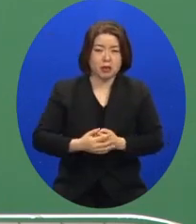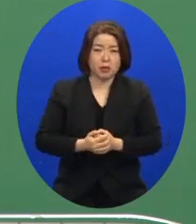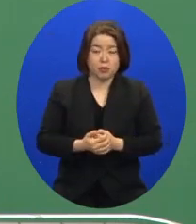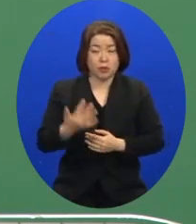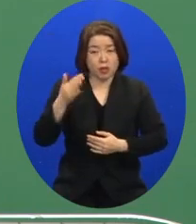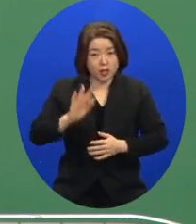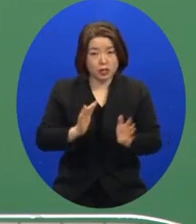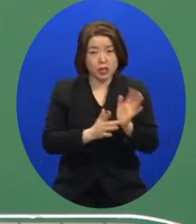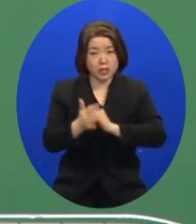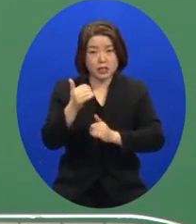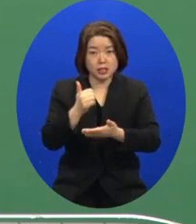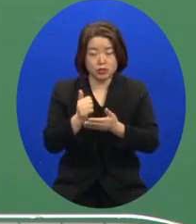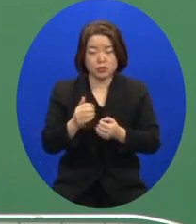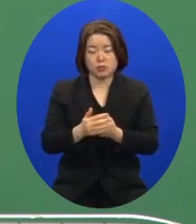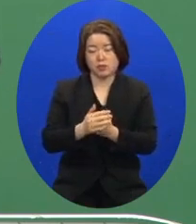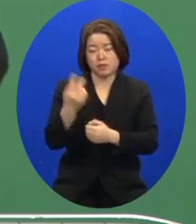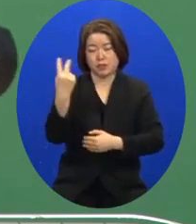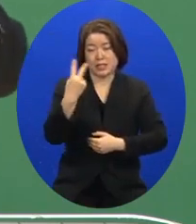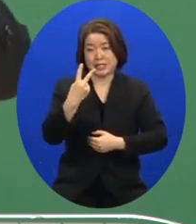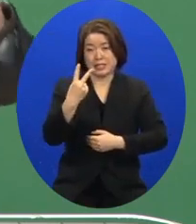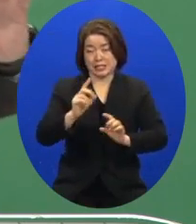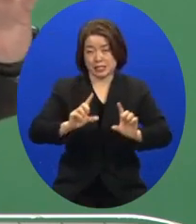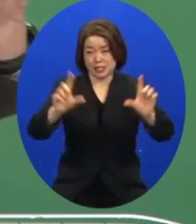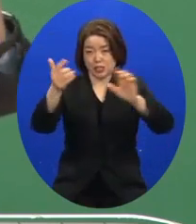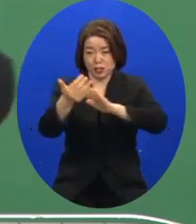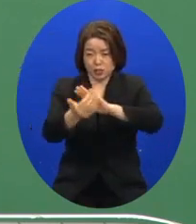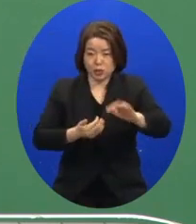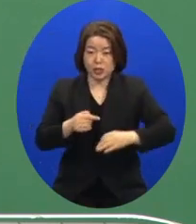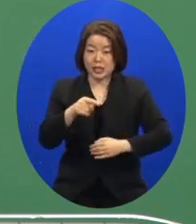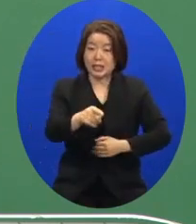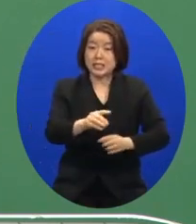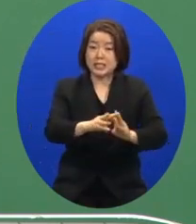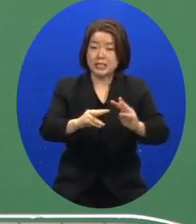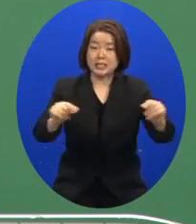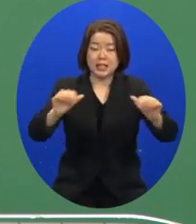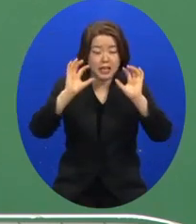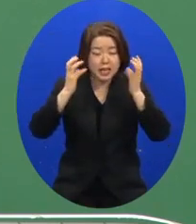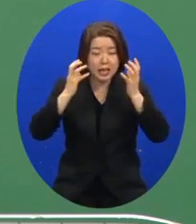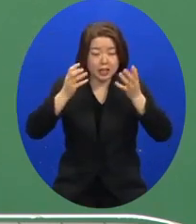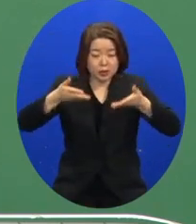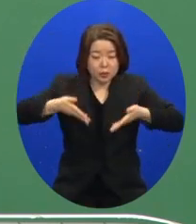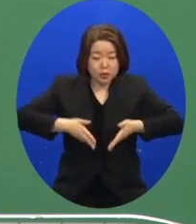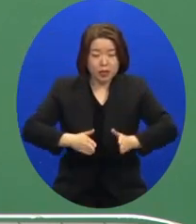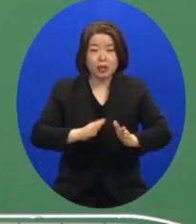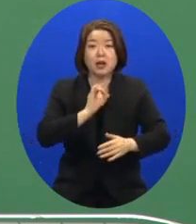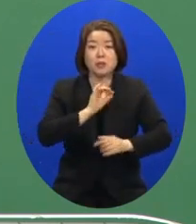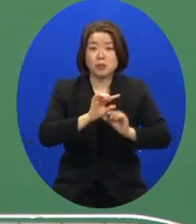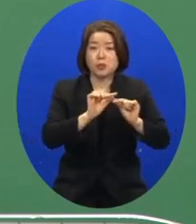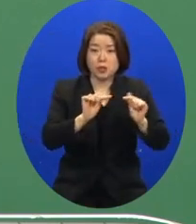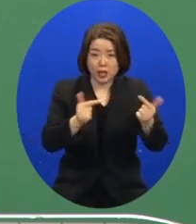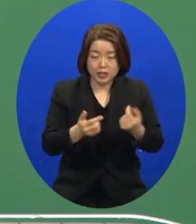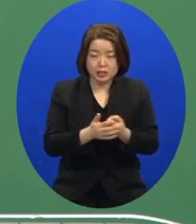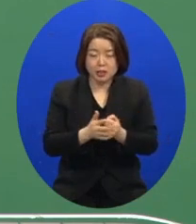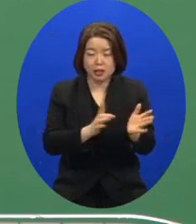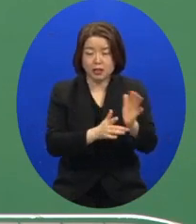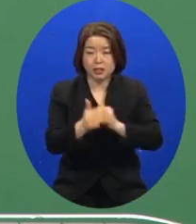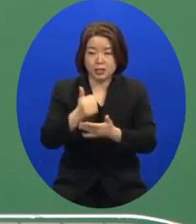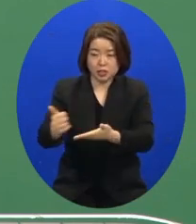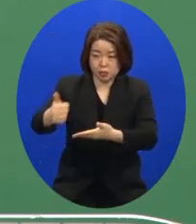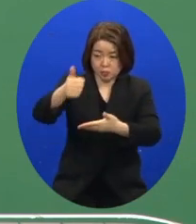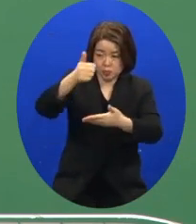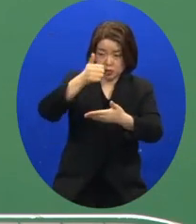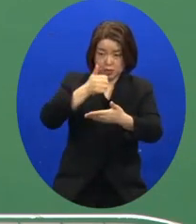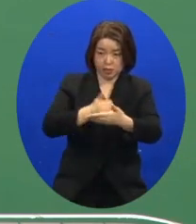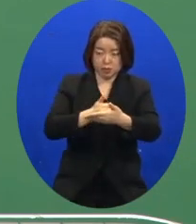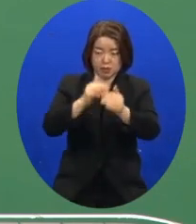예수님께서 2000년 전에 이 땅에 어린 아기로 태어나셨을 뿐만 아니고 예수님을 영접한 모든